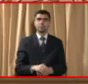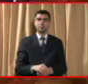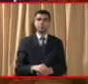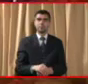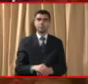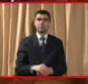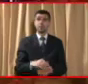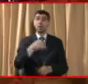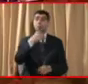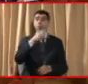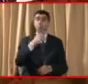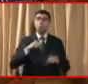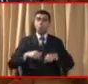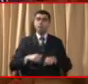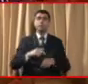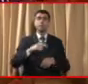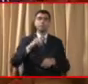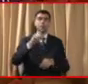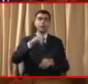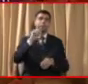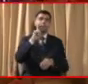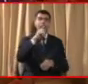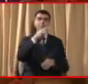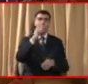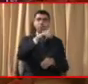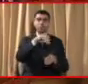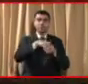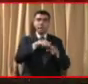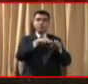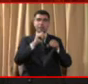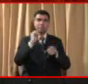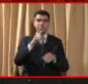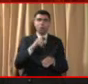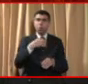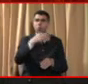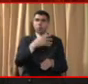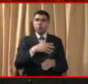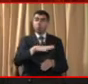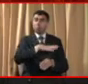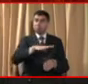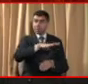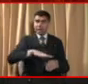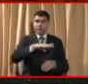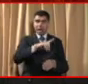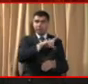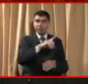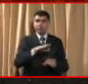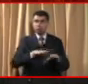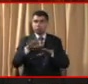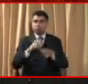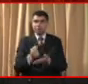سيد الوزير، إخواني أخواتي، أنا كنظن في هذه القضية ديال تأهيل المدن، سيد الوزير، كاين